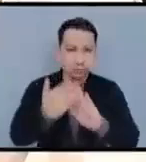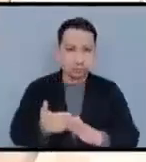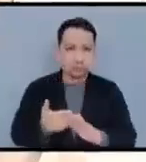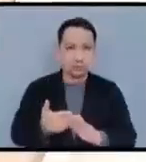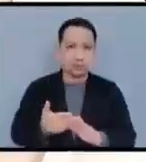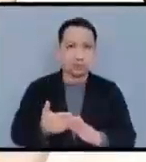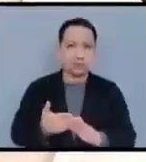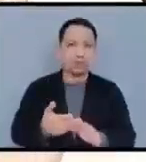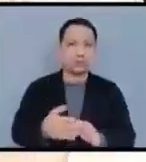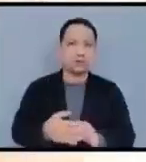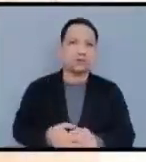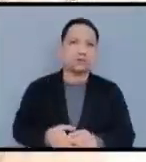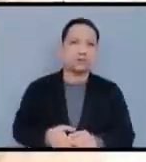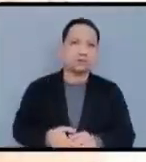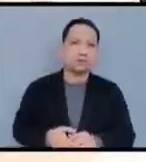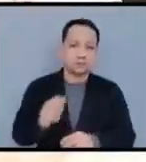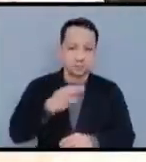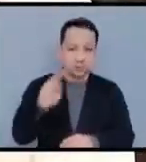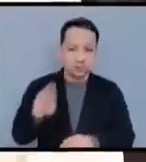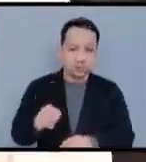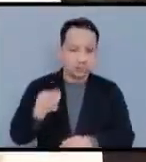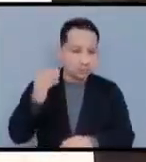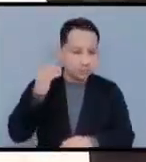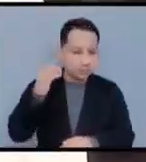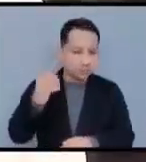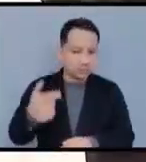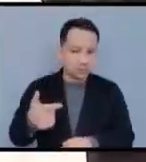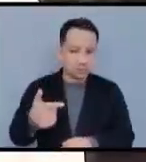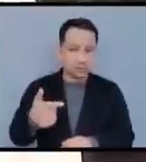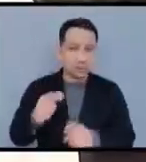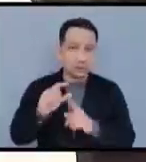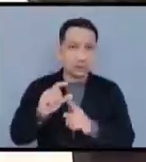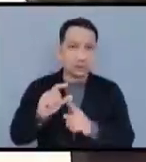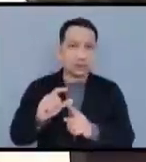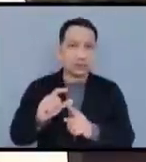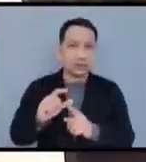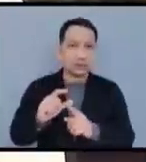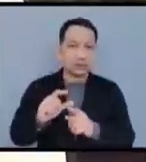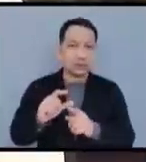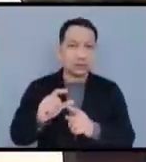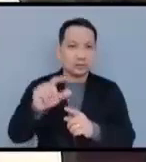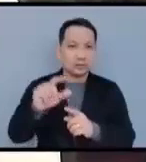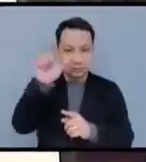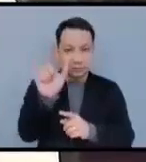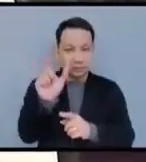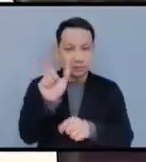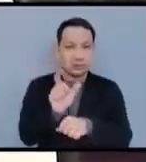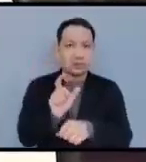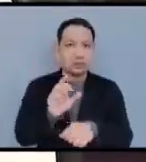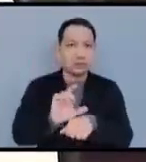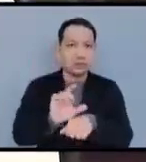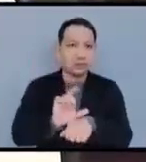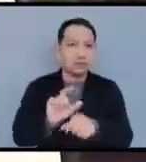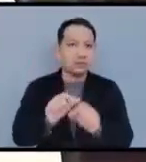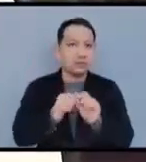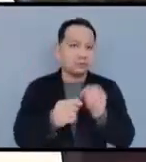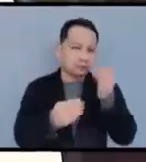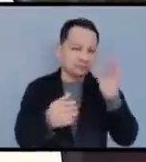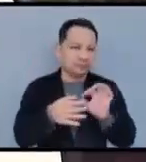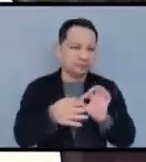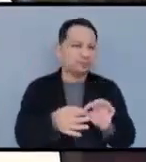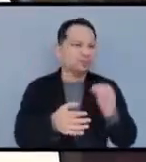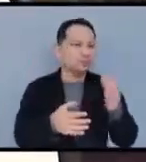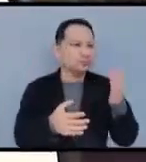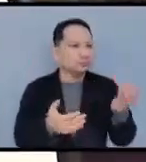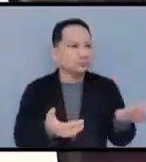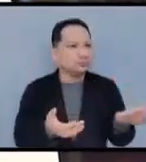Mosque. Mga ilang tao po, ilang Muslim po ang pumunta dito ngayong umaga? Ito ay sa aming estimate o tansa,